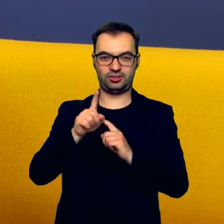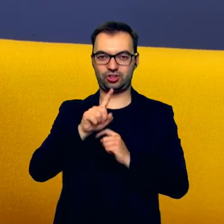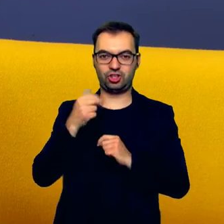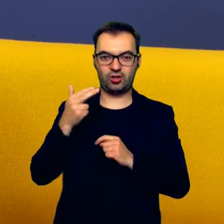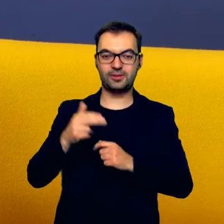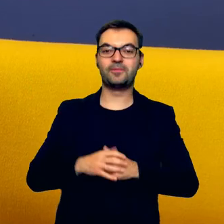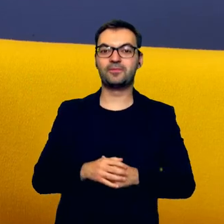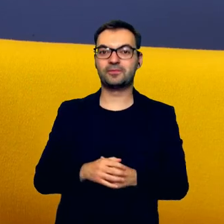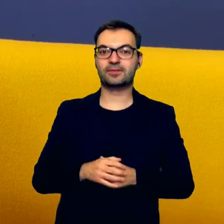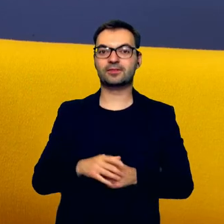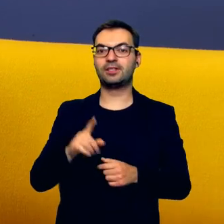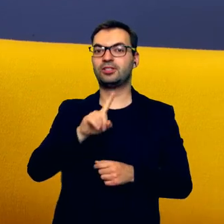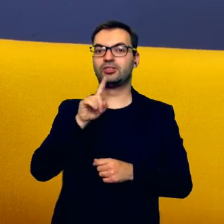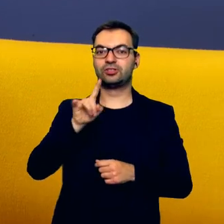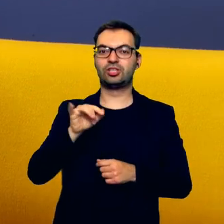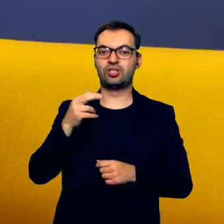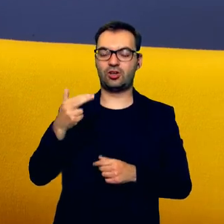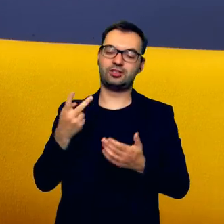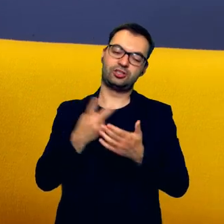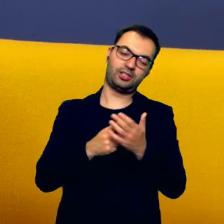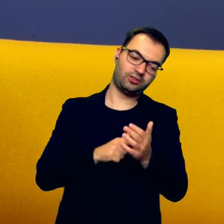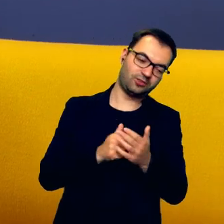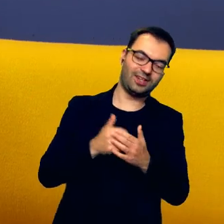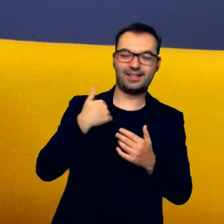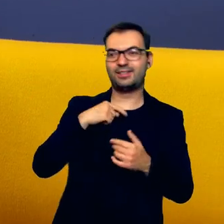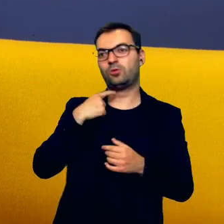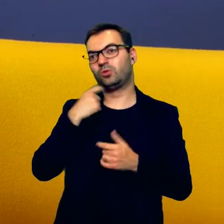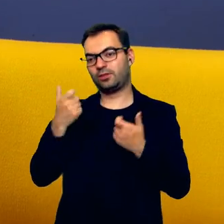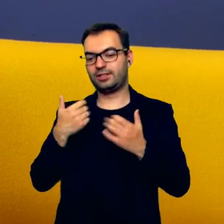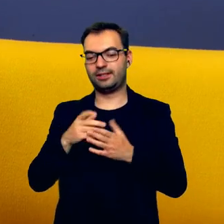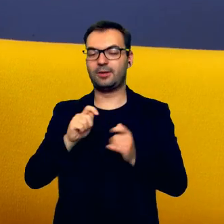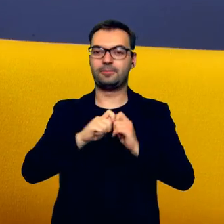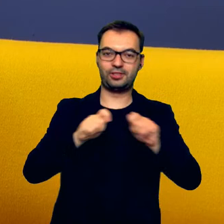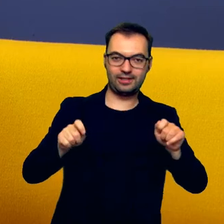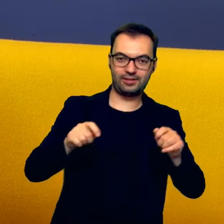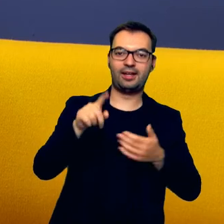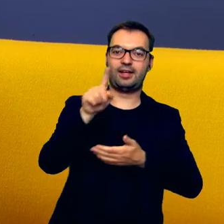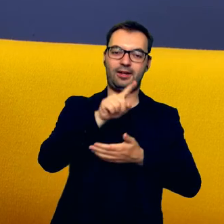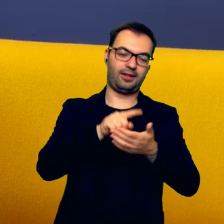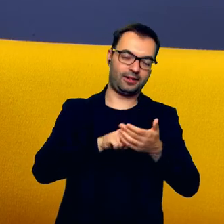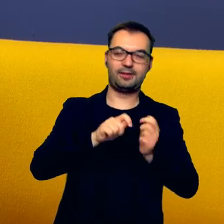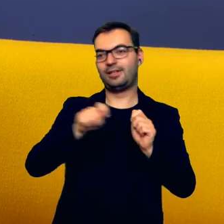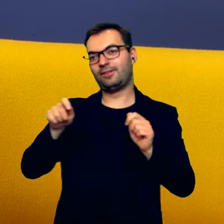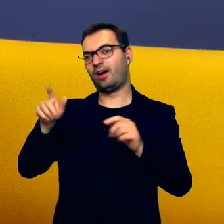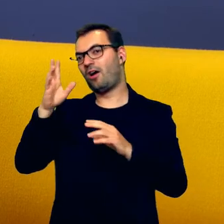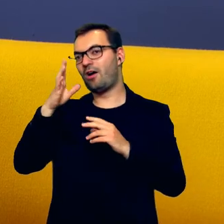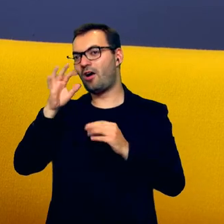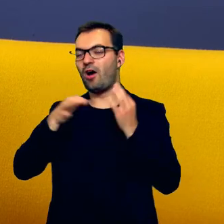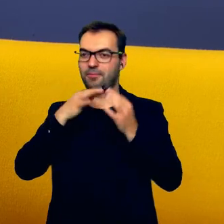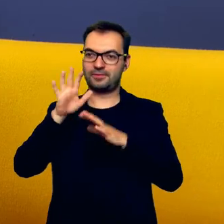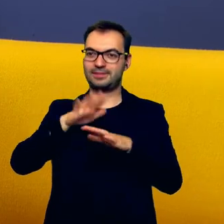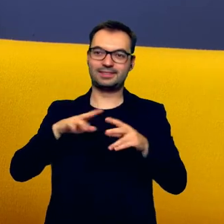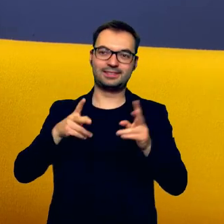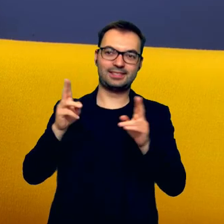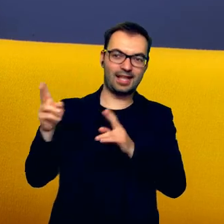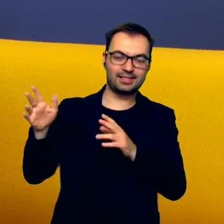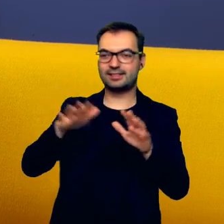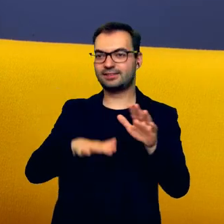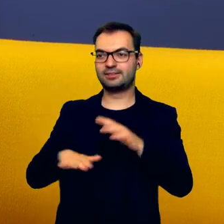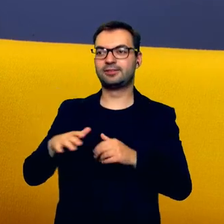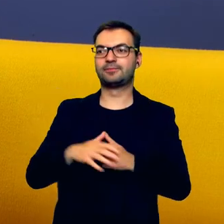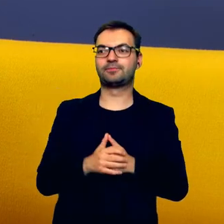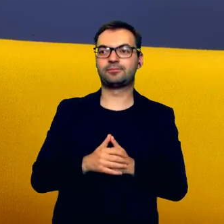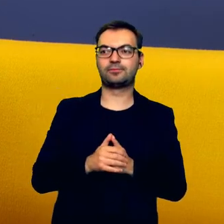Żychoniem. Tutaj znów Żychoń wraca do lektury, żeby to nie było nudne, zatem przerywam samą lekturę tych akt różnymi scenkami